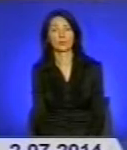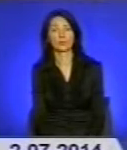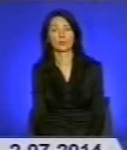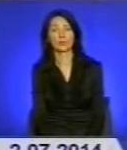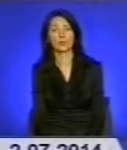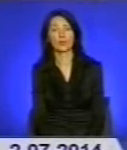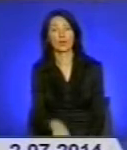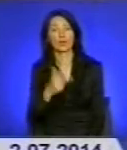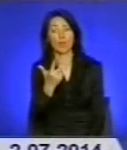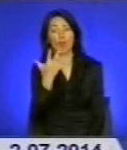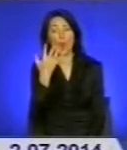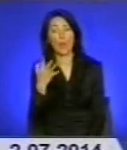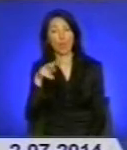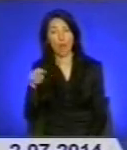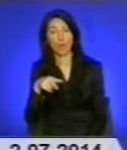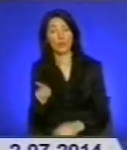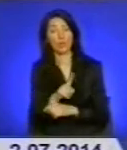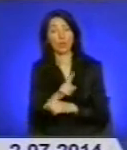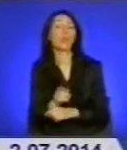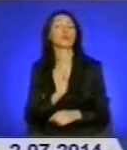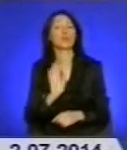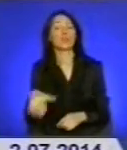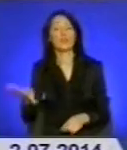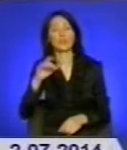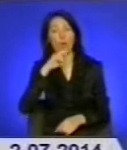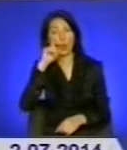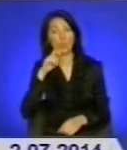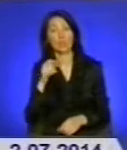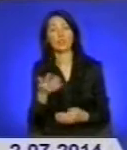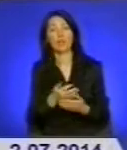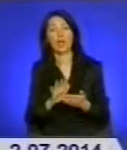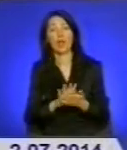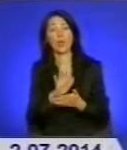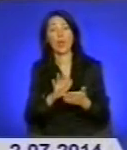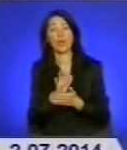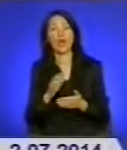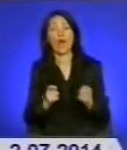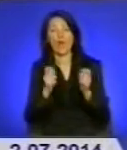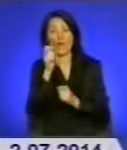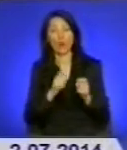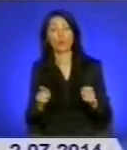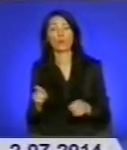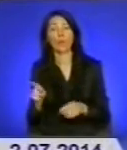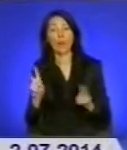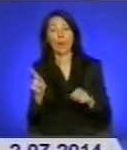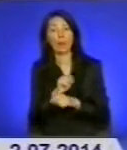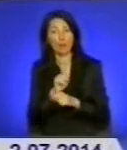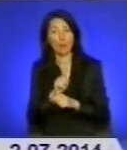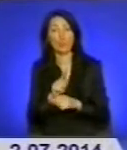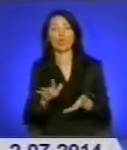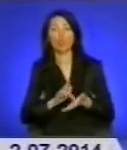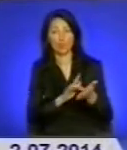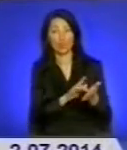3-5 липня в Тернополі відбудеться всеукраїнський медіафорум Тернопільщина туристична очима журналістів метаформу репрезентація